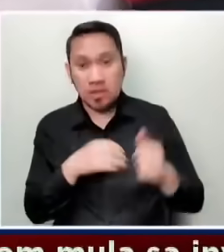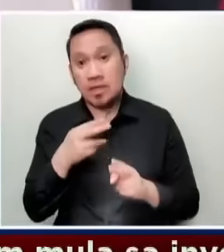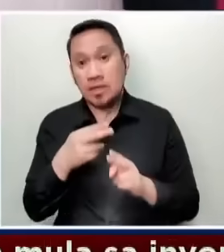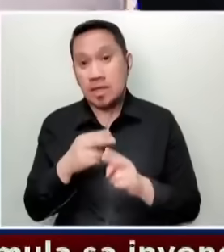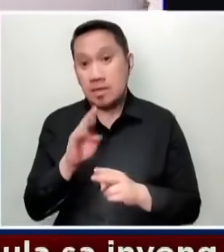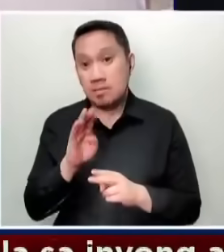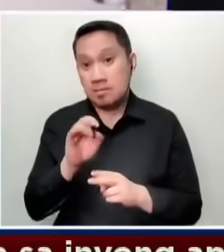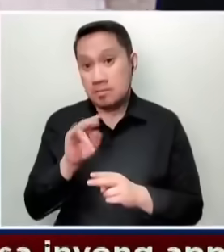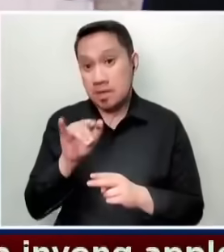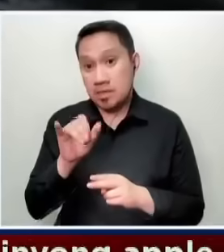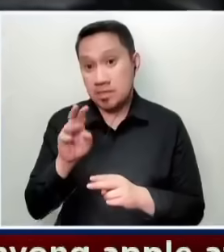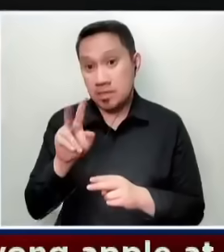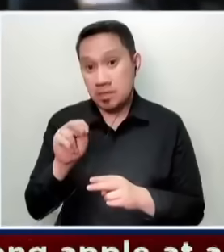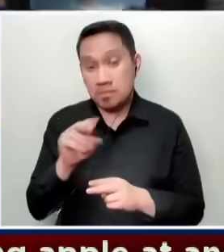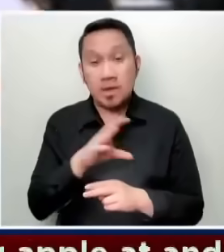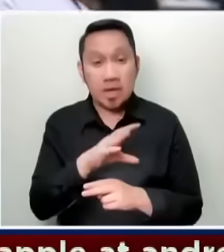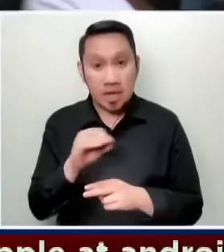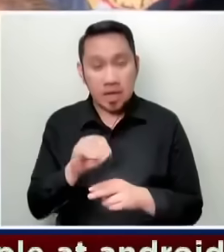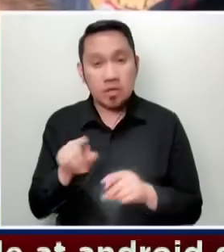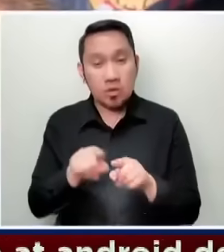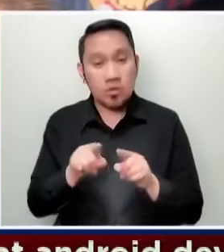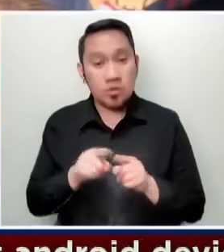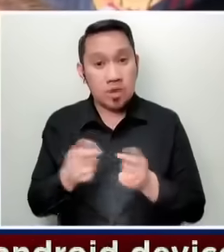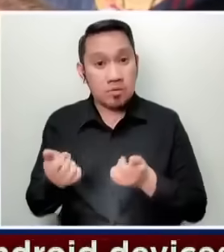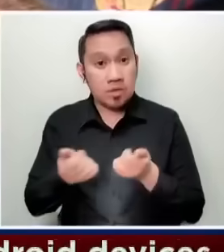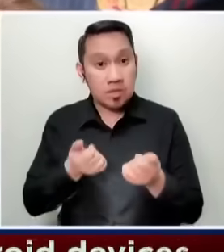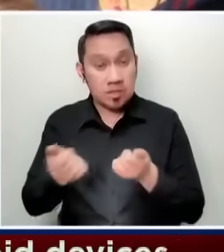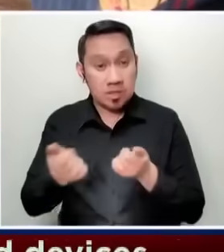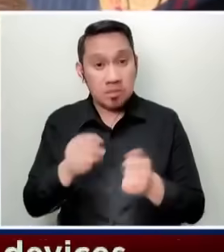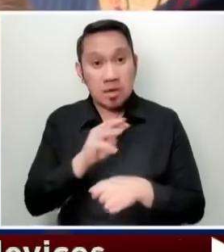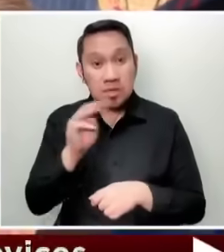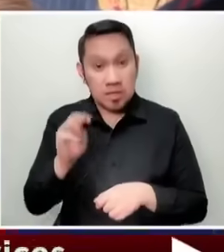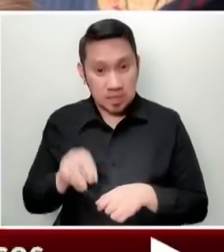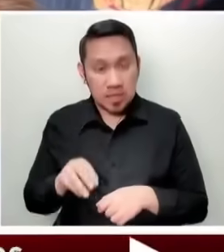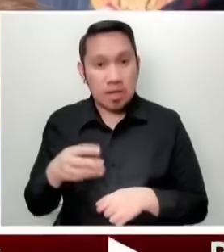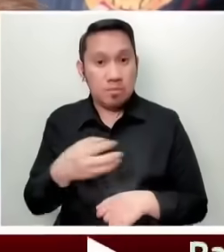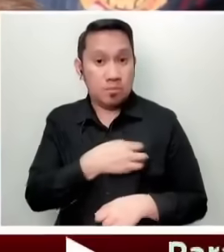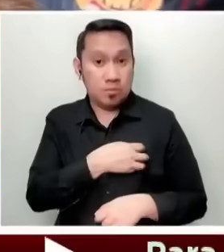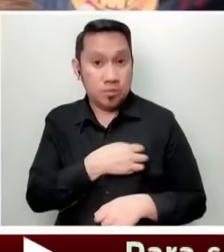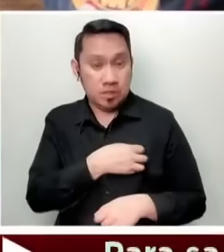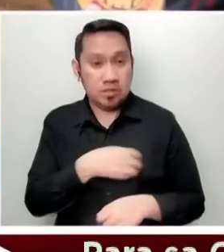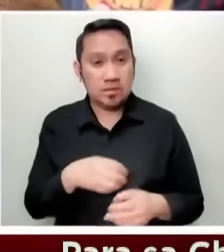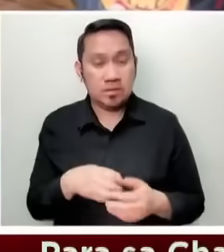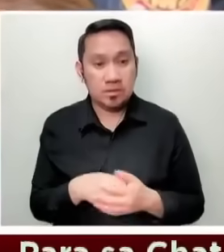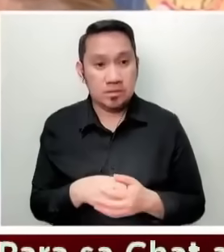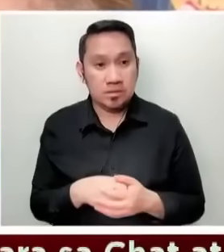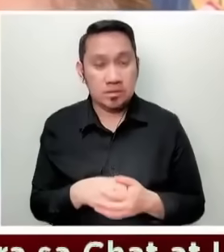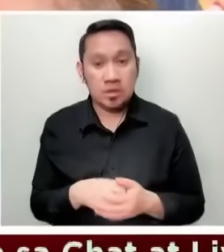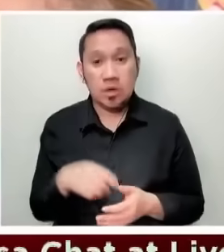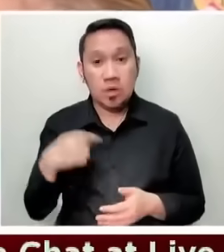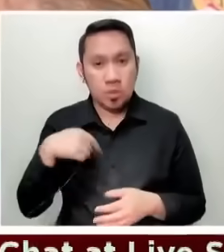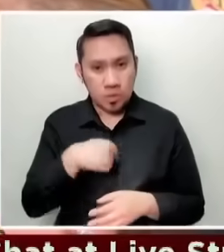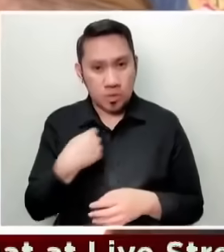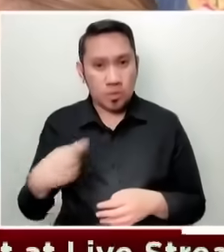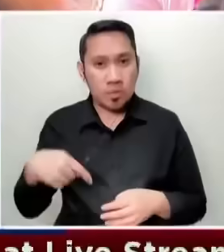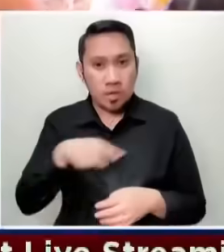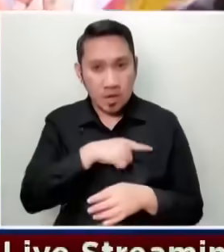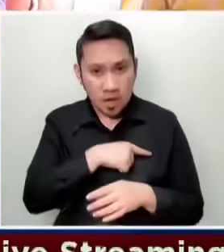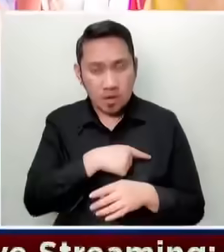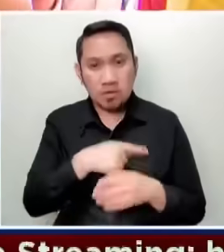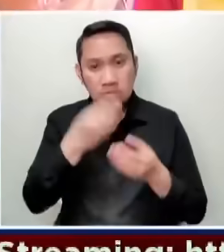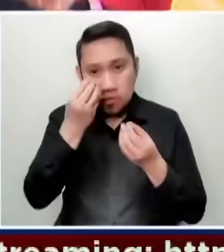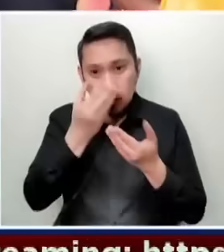at pamunuan ng Manila Police District. We are reminding our kababayan Una, yung mga